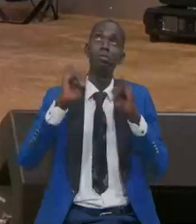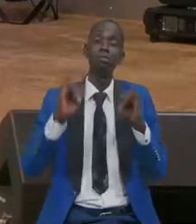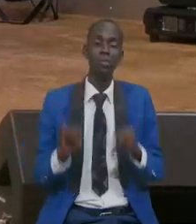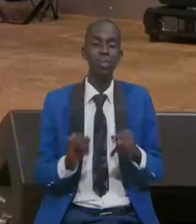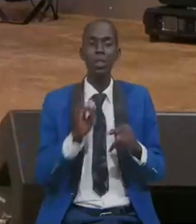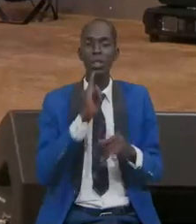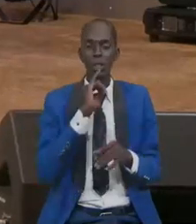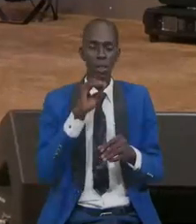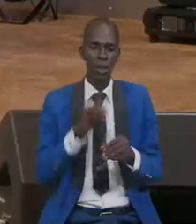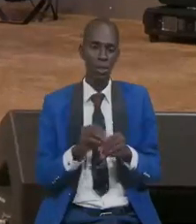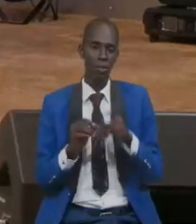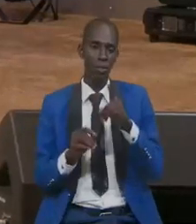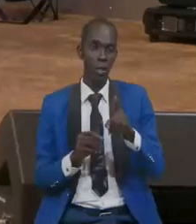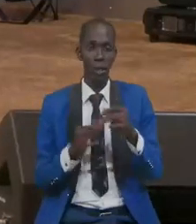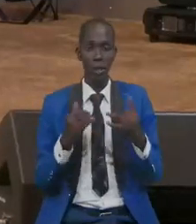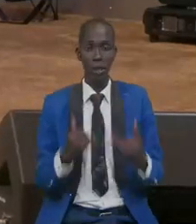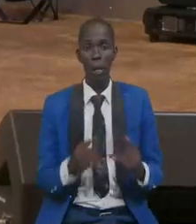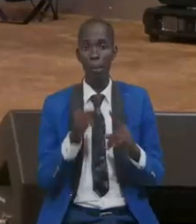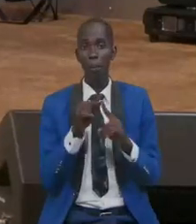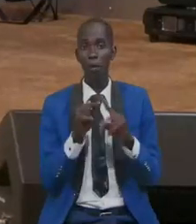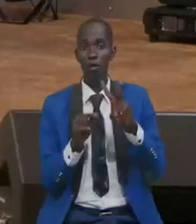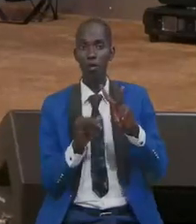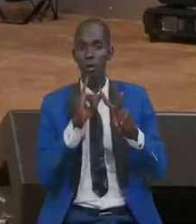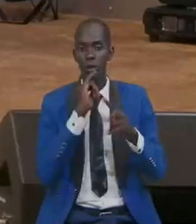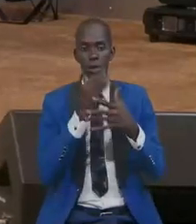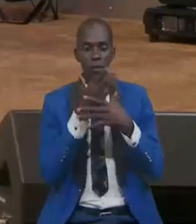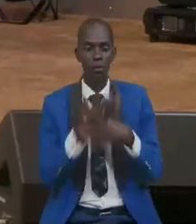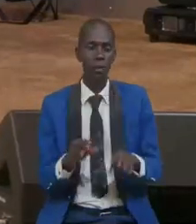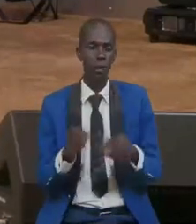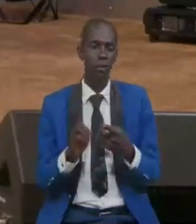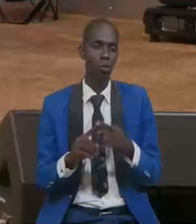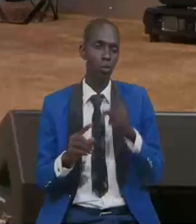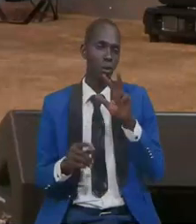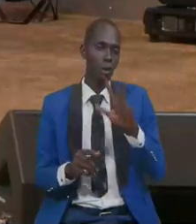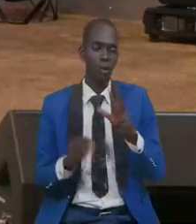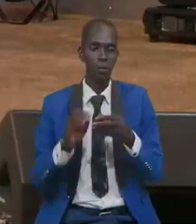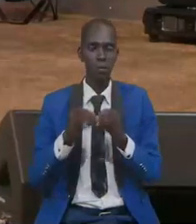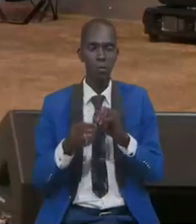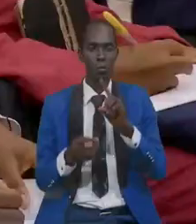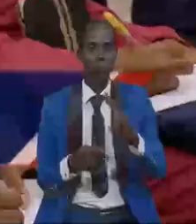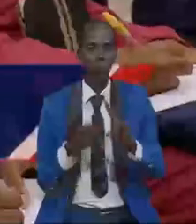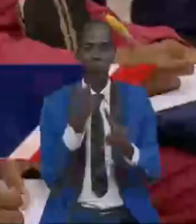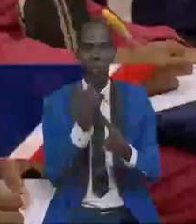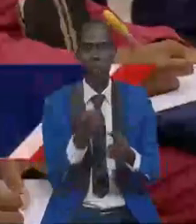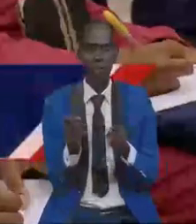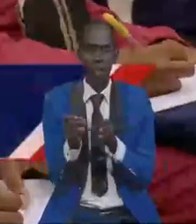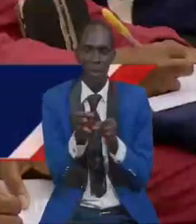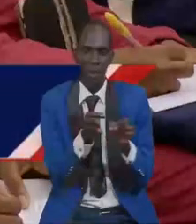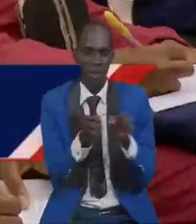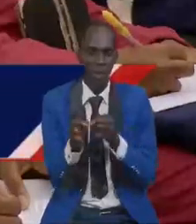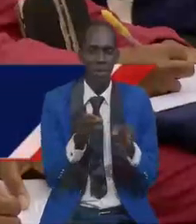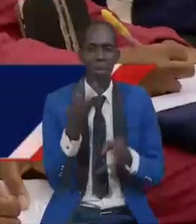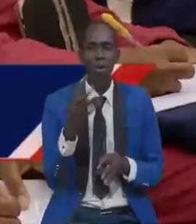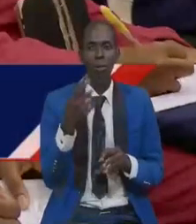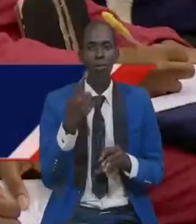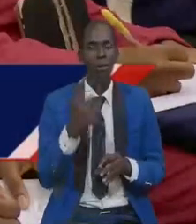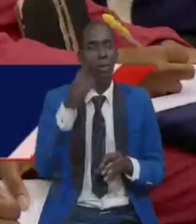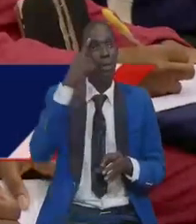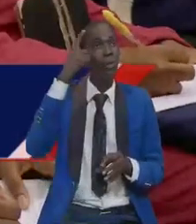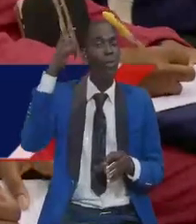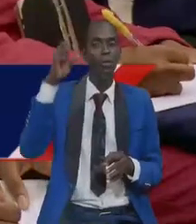Nous allons diviser cette section en trois, ce point en trois sections. Numéro 1, la description du rêve